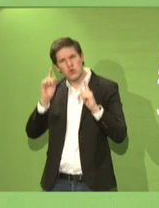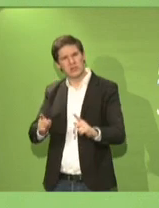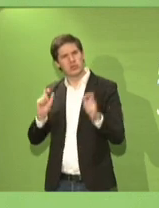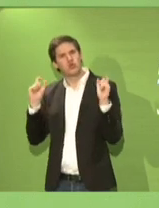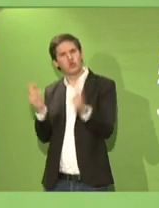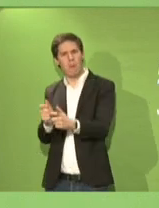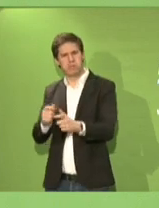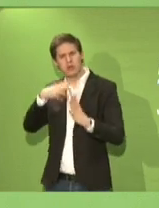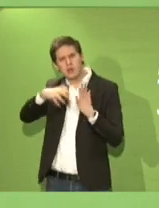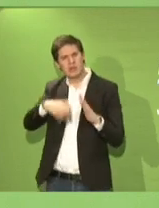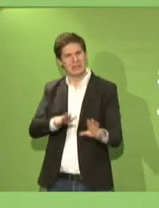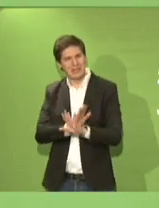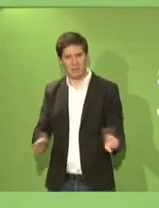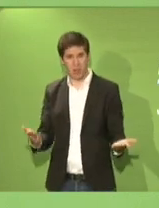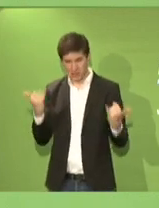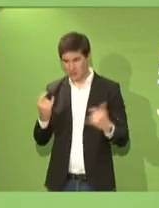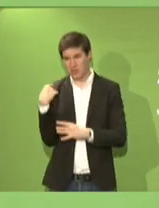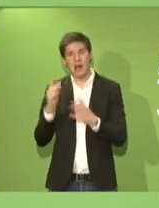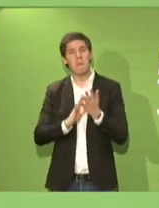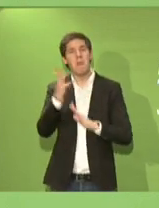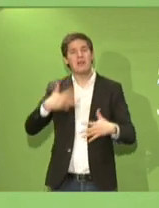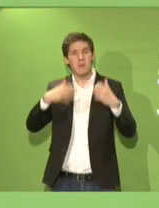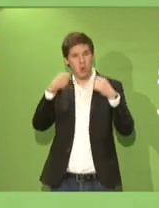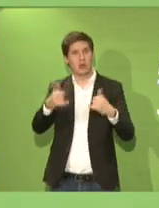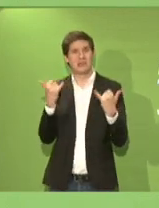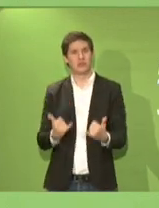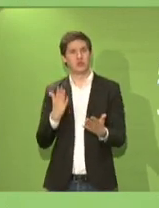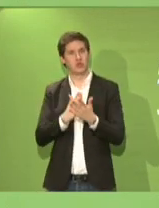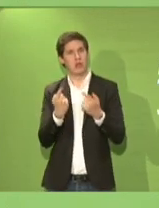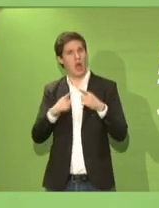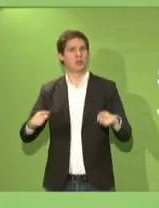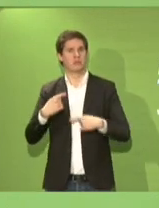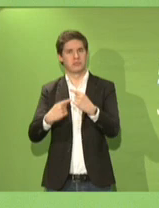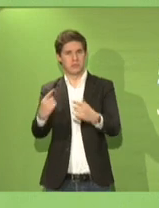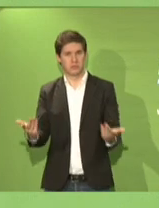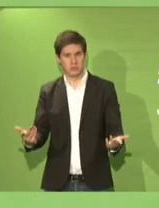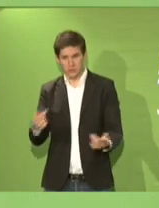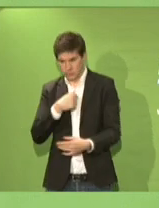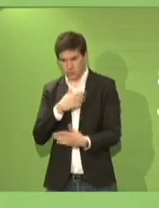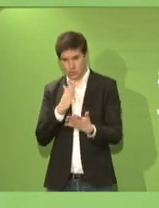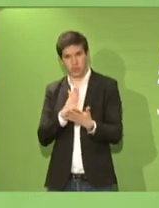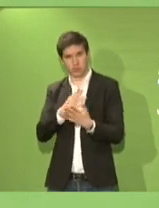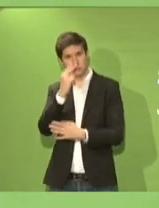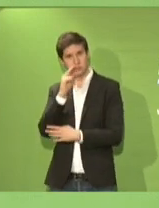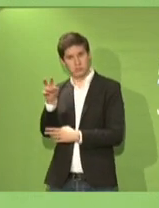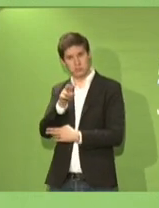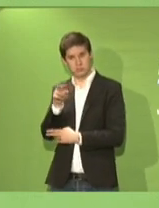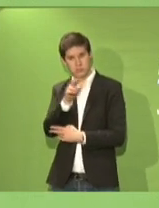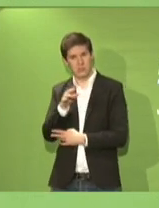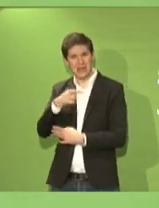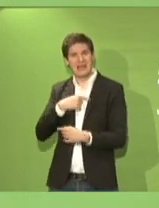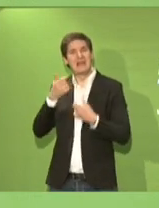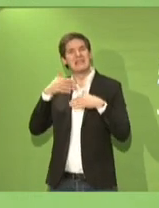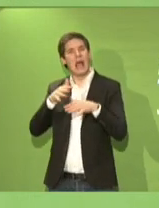in Brandenburg ganz andere Weichen gestellt. Da muss ich auch die Linke mal sagen lassen. Sie steht oft mit den Fahnen bei den Energiewende-Demos dabei, aber bei der